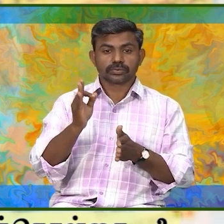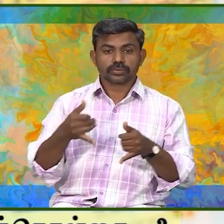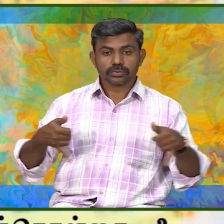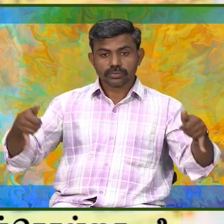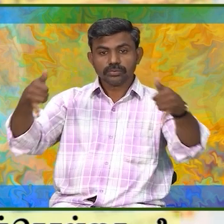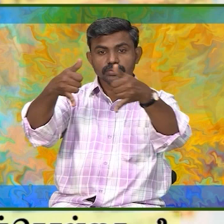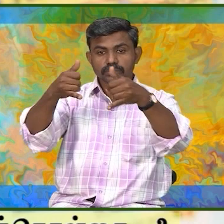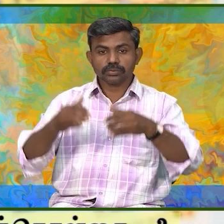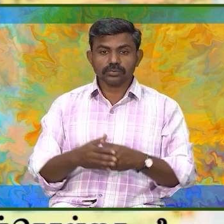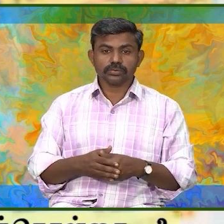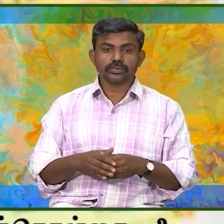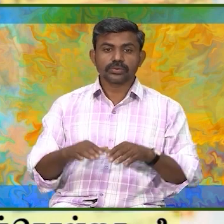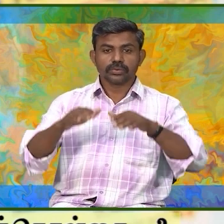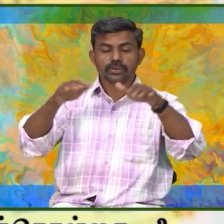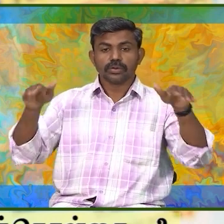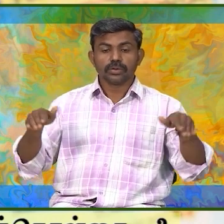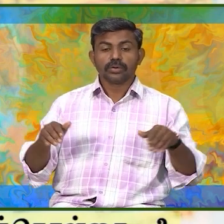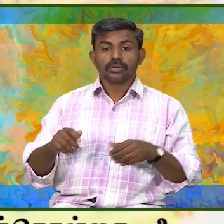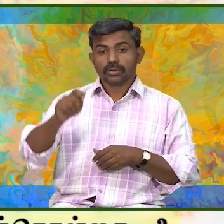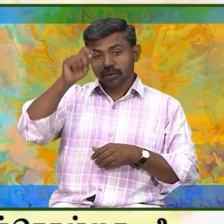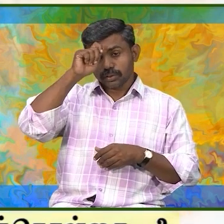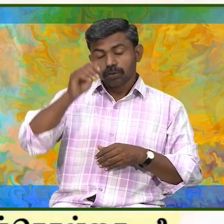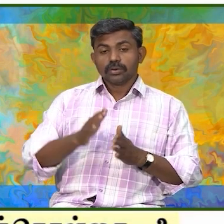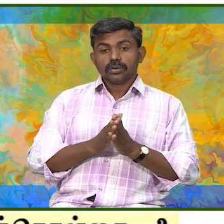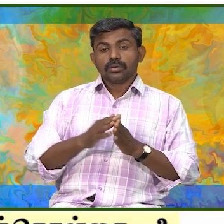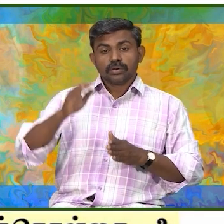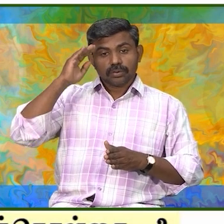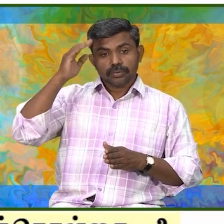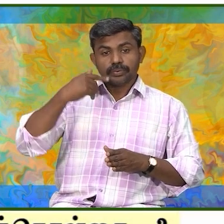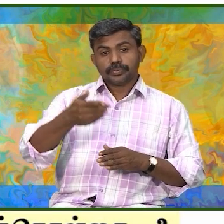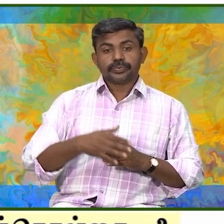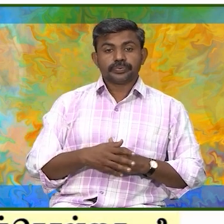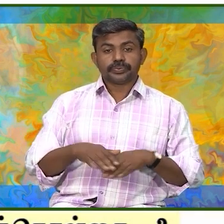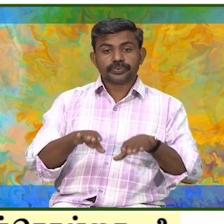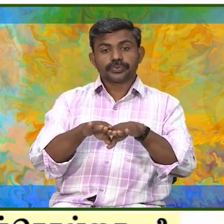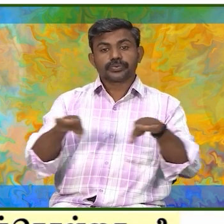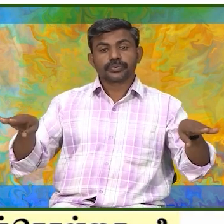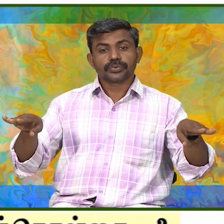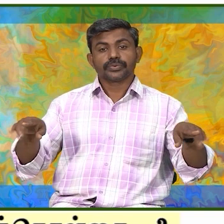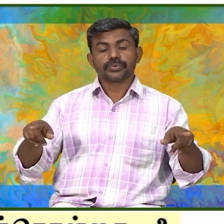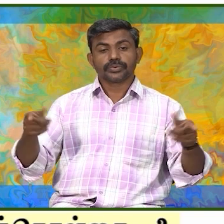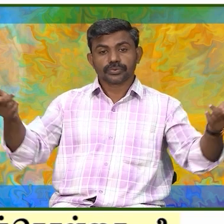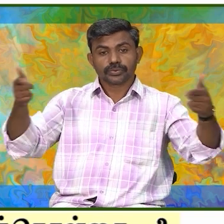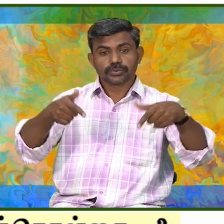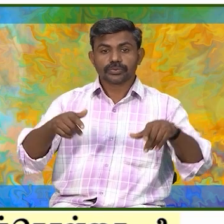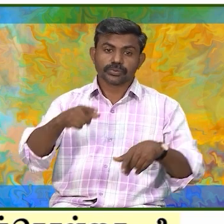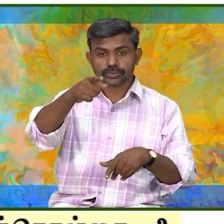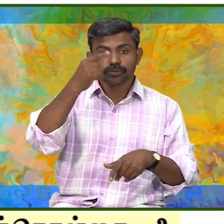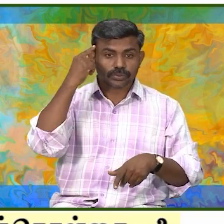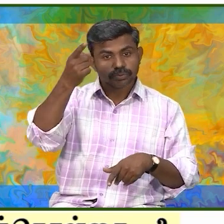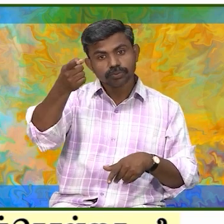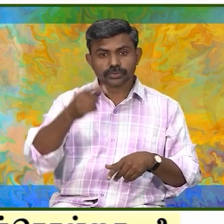நாட்டினுடைய எல்லையையும் இறையாண்மையையும் நாம் மதிக்கிறோம். இரண்டாவது, பரஸ்பர ஆக்கிரமிப்பின்மை. ஆக்கிரமிப்புன்னா தெரியும்,